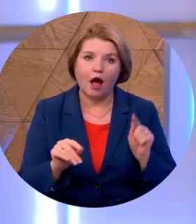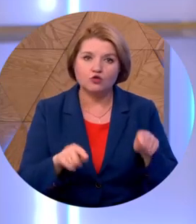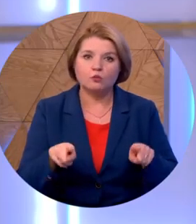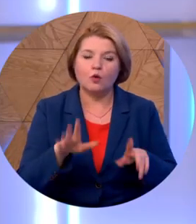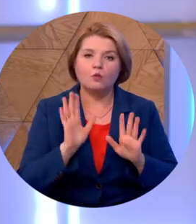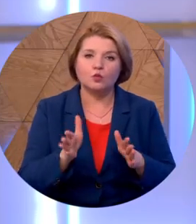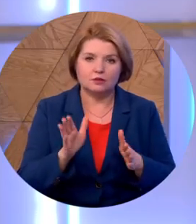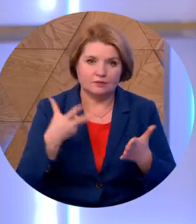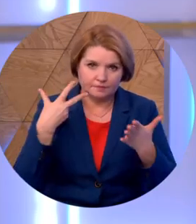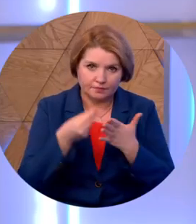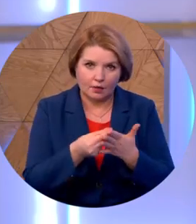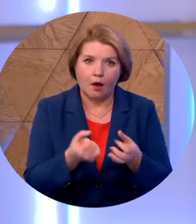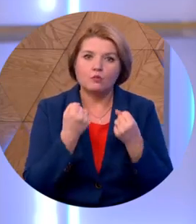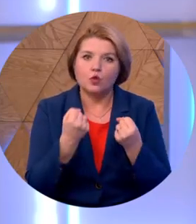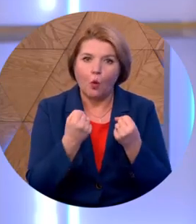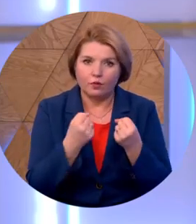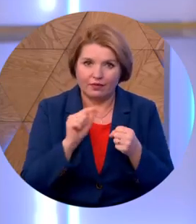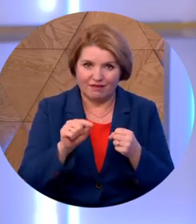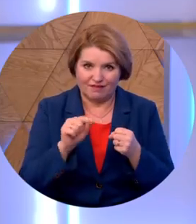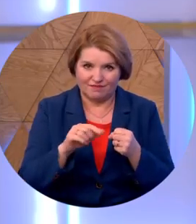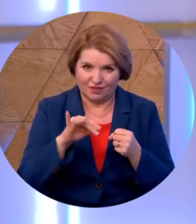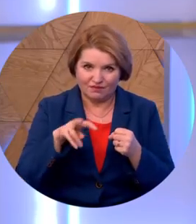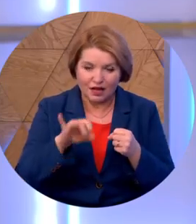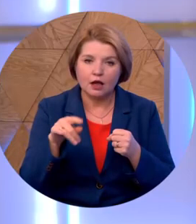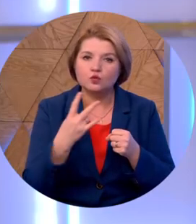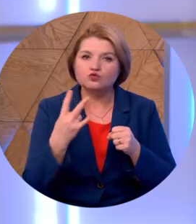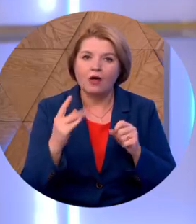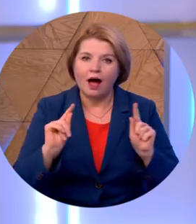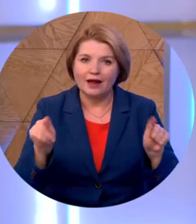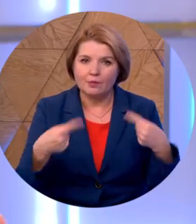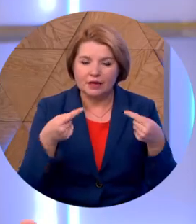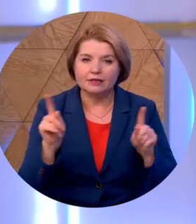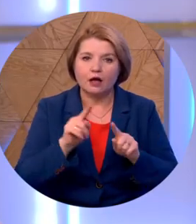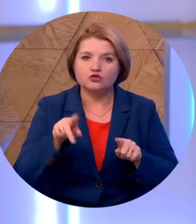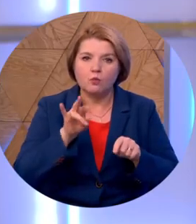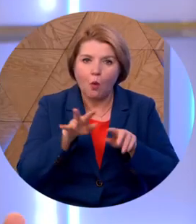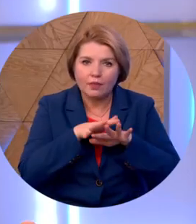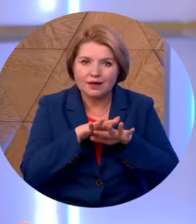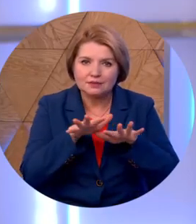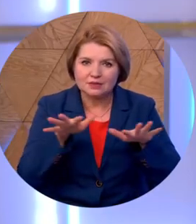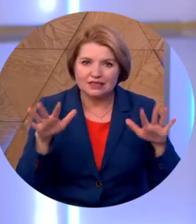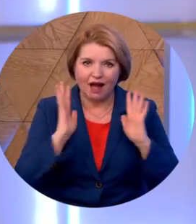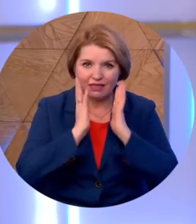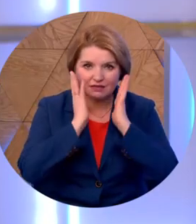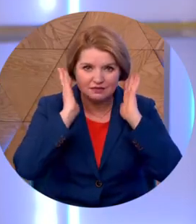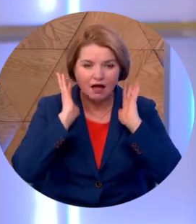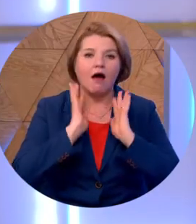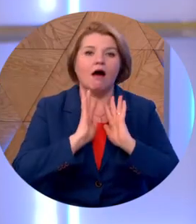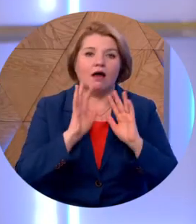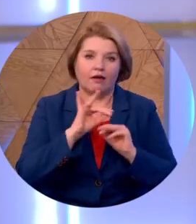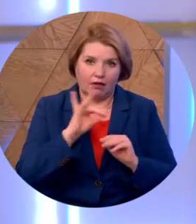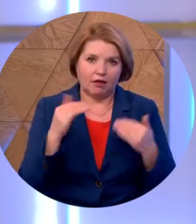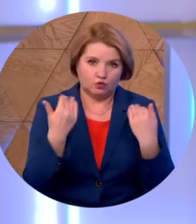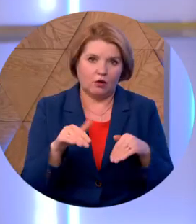плотный препарат и на этот плотный препарат нужна реабилитация время для того чтобы он распространился и занял необходимую позицию очень